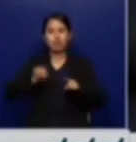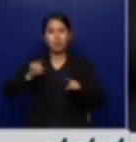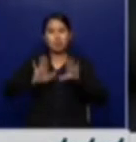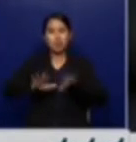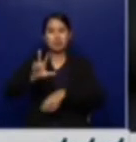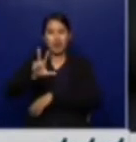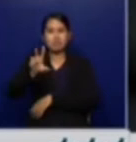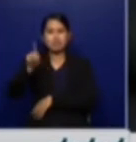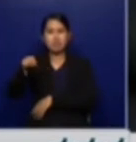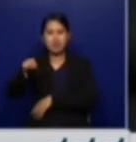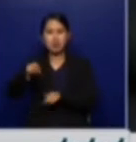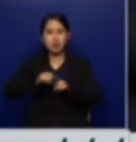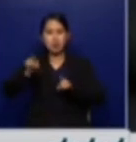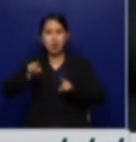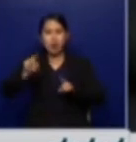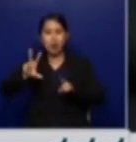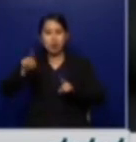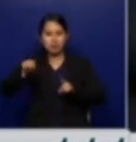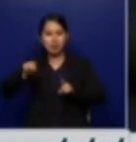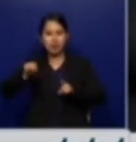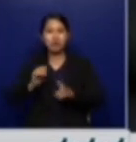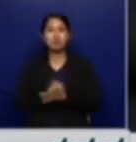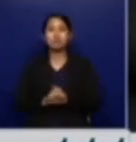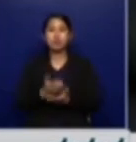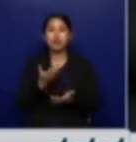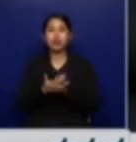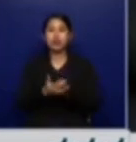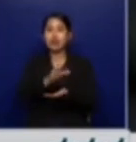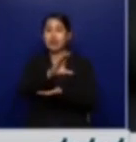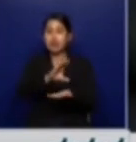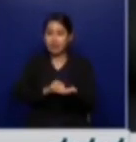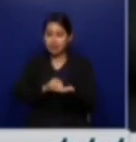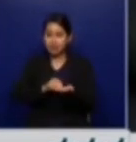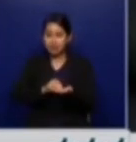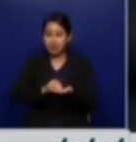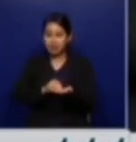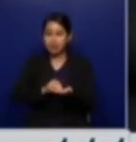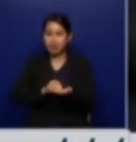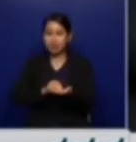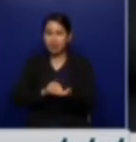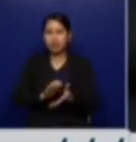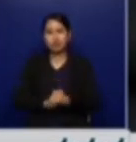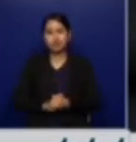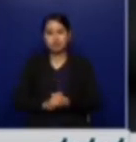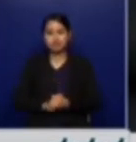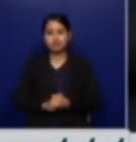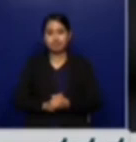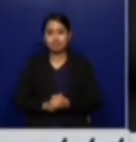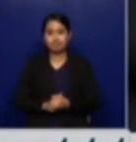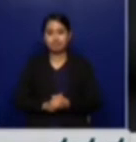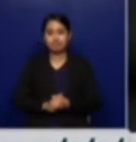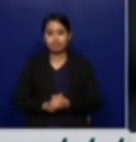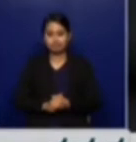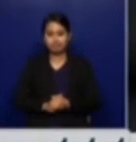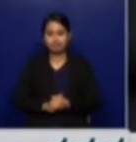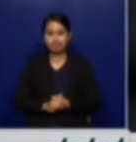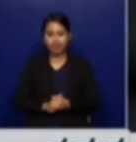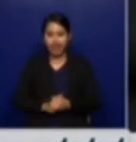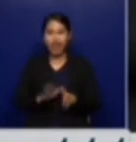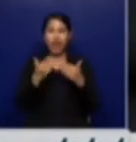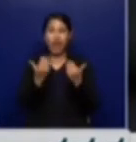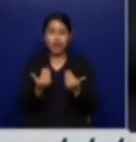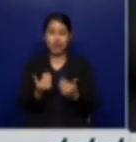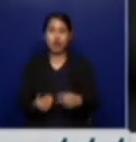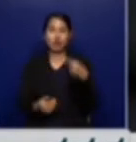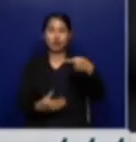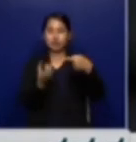ลบ3คาดการณ์จะจัดเก็บได้ขนาดนี้นะครับแต่สิ่งที่เกิดขึ้นไตรมาส2เนี่ยลบ 12.2 ท่านประธาน